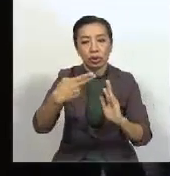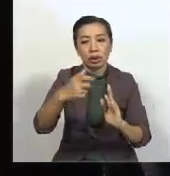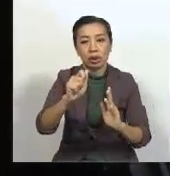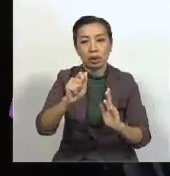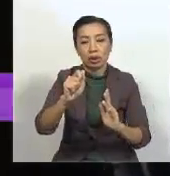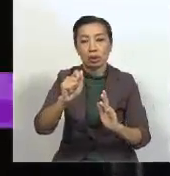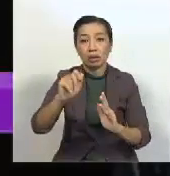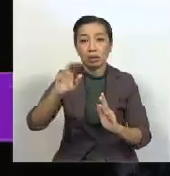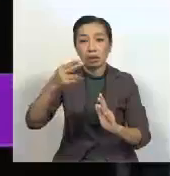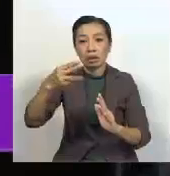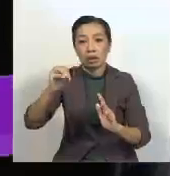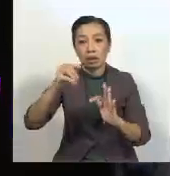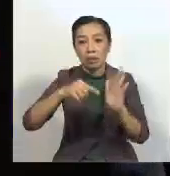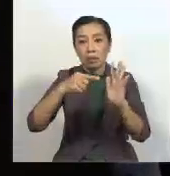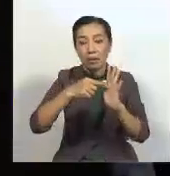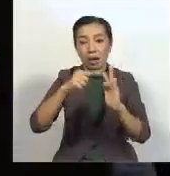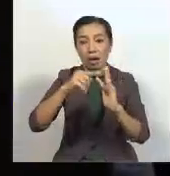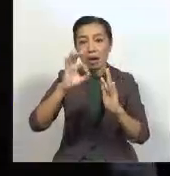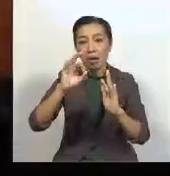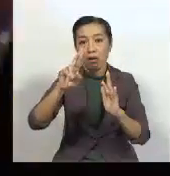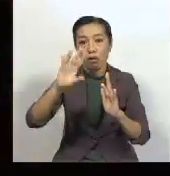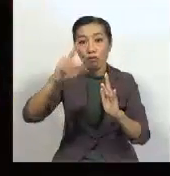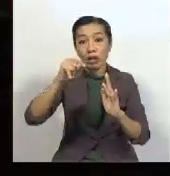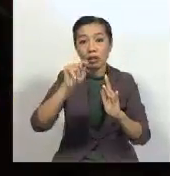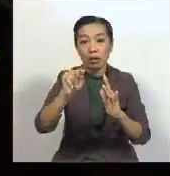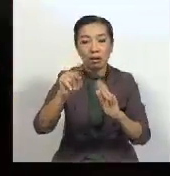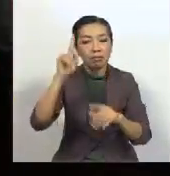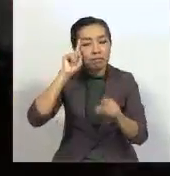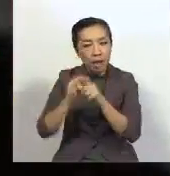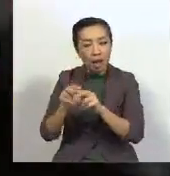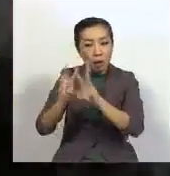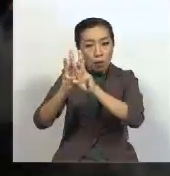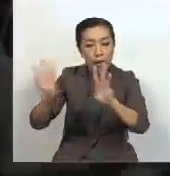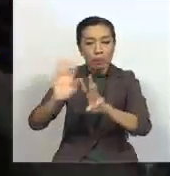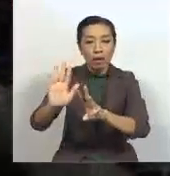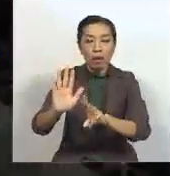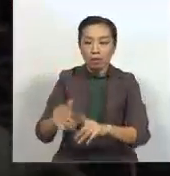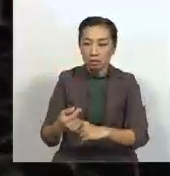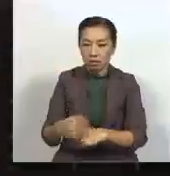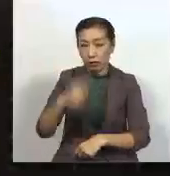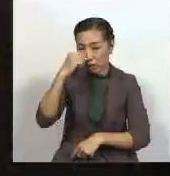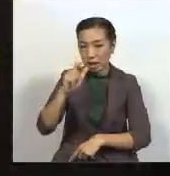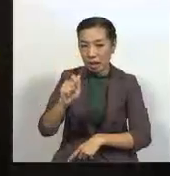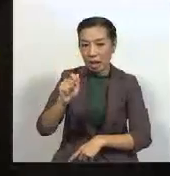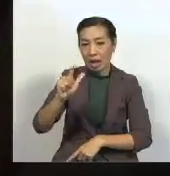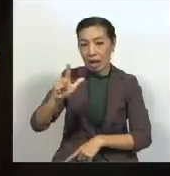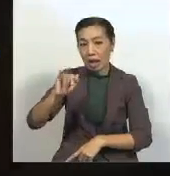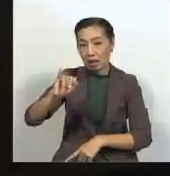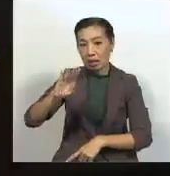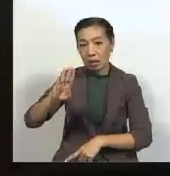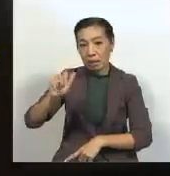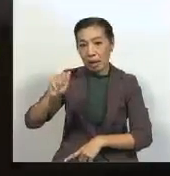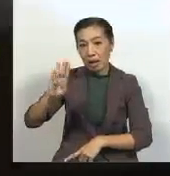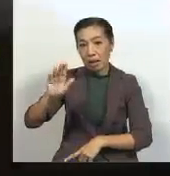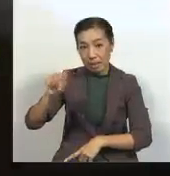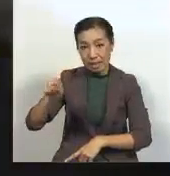ค่ะมีการปรับเปลี่ยนรูปแบบการค้าปลีกของอาลีบาบาเป็นซุปเปอร์มาร์เก็ตแนวใหม่ค่ะที่นอกจากว